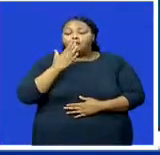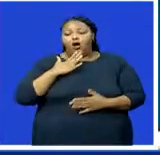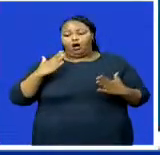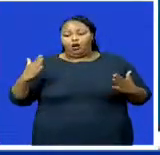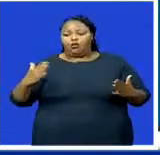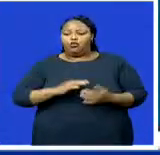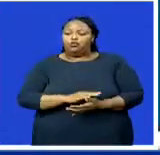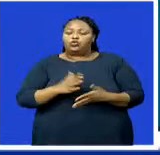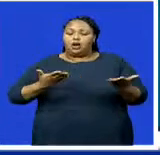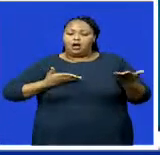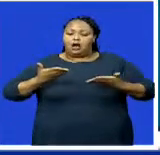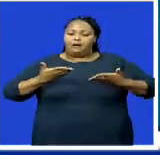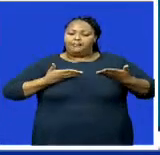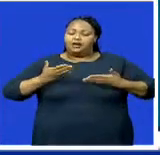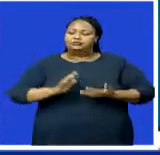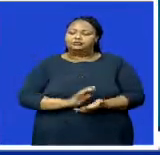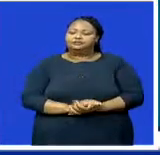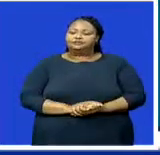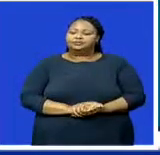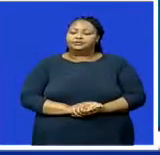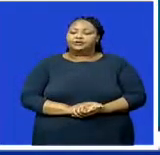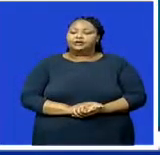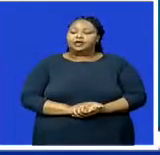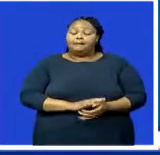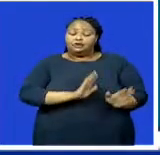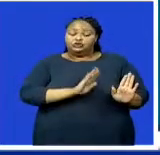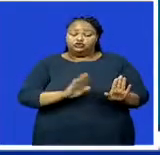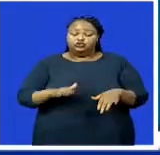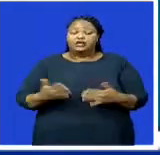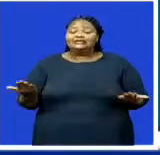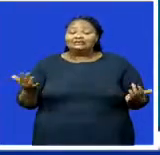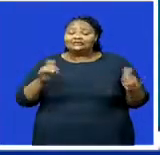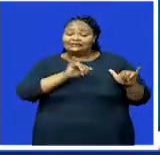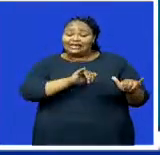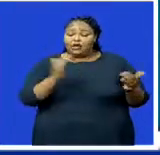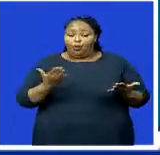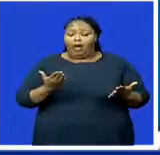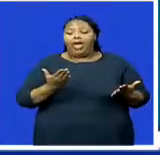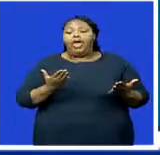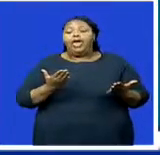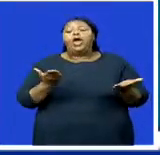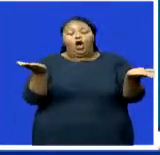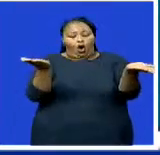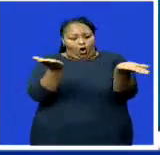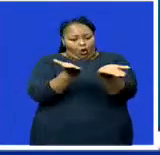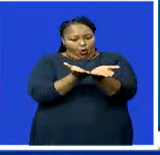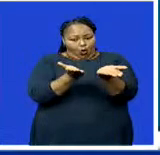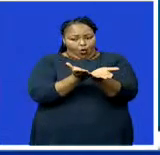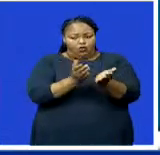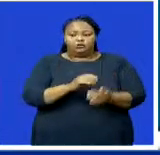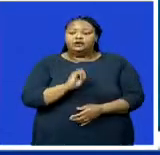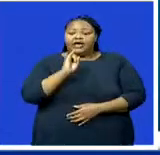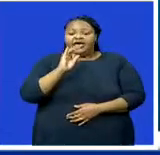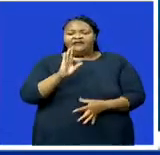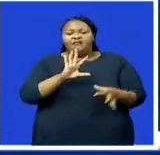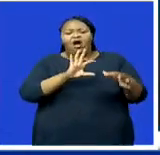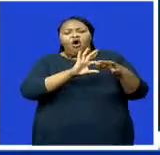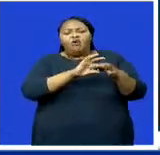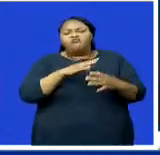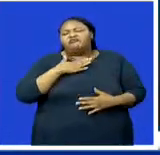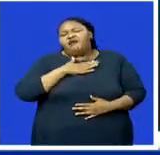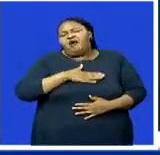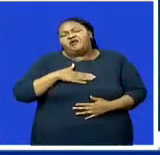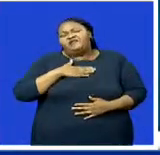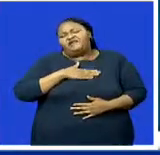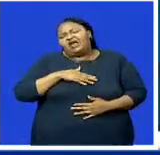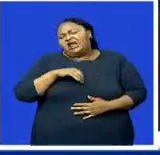cards njengoba sekashito nje babedlamini ukuthi labale emakhaya vele bevunga ukuthi abekho kahle ekhaya